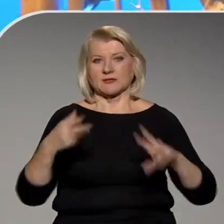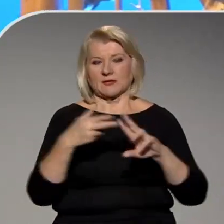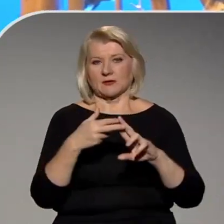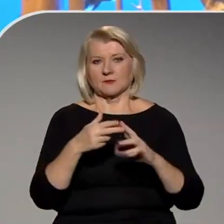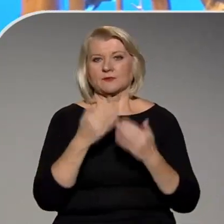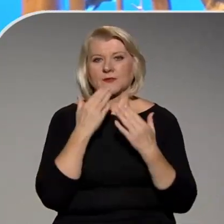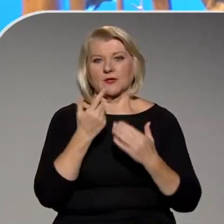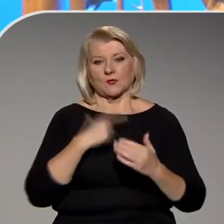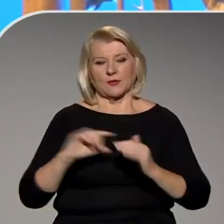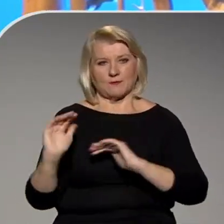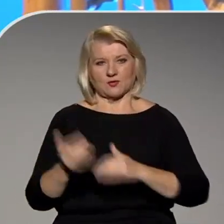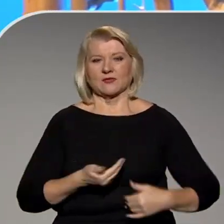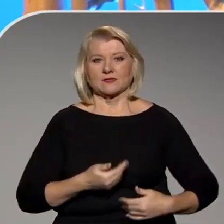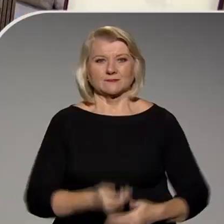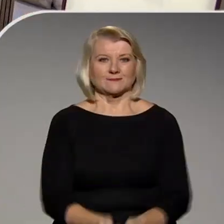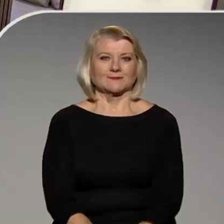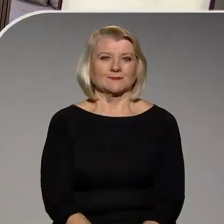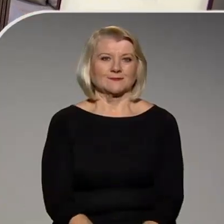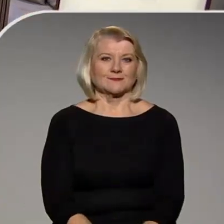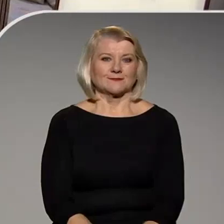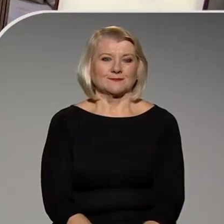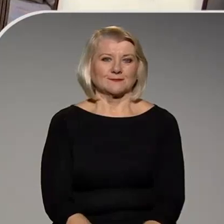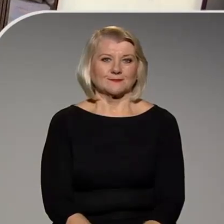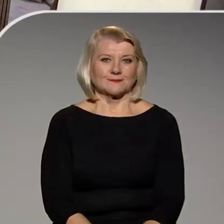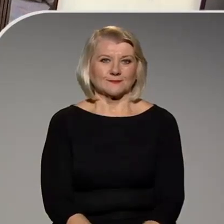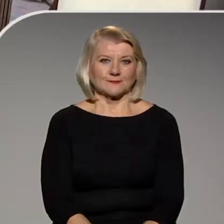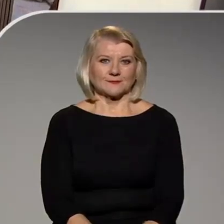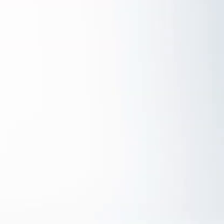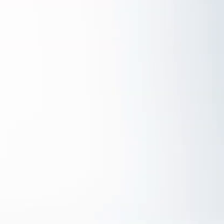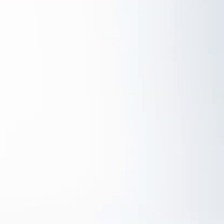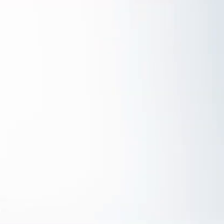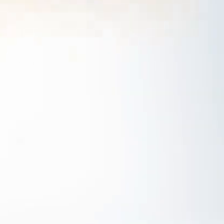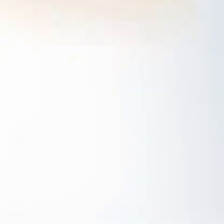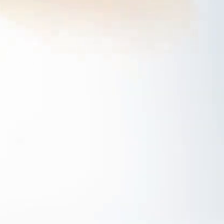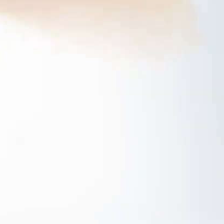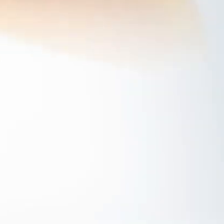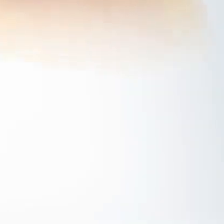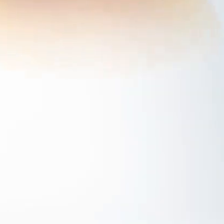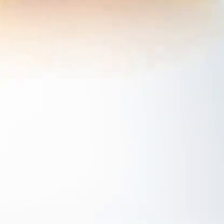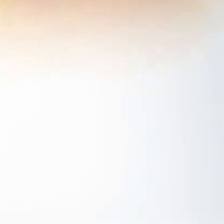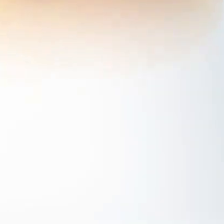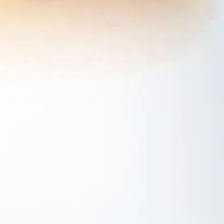Já děkuji za pozvání. Děkujeme. Mějte se krásně. Naschledanou.